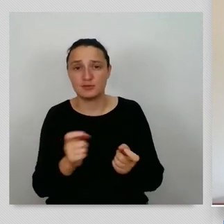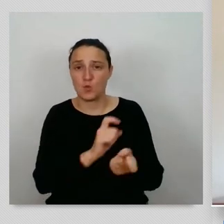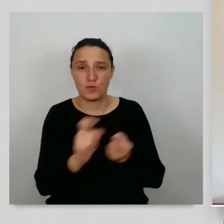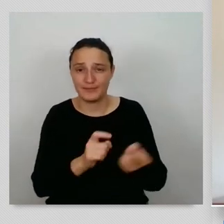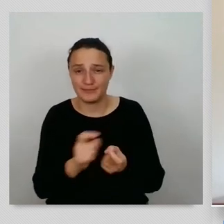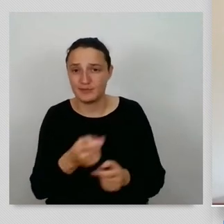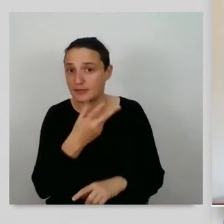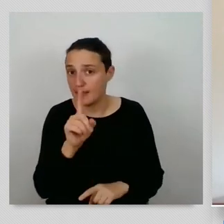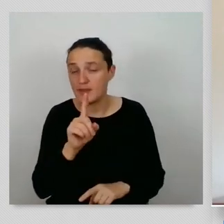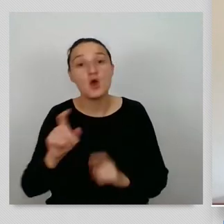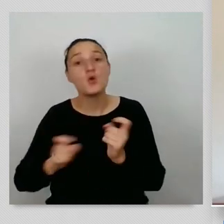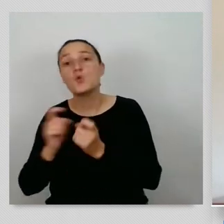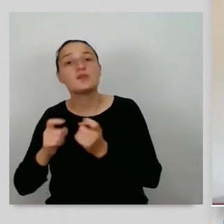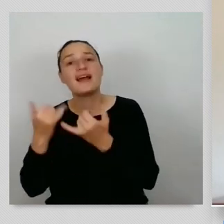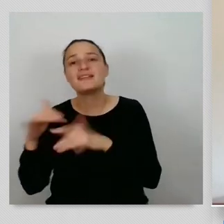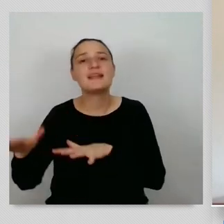na innym polu.